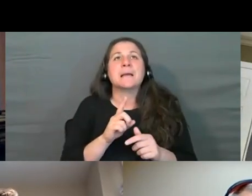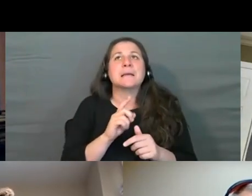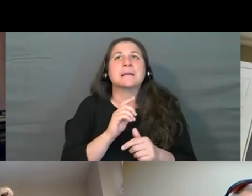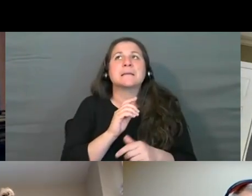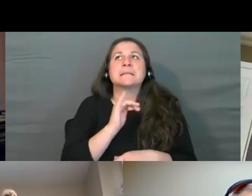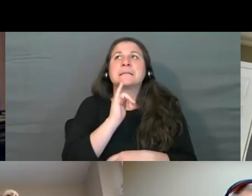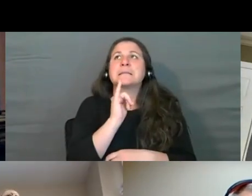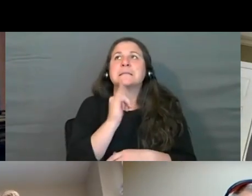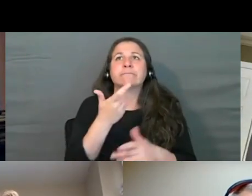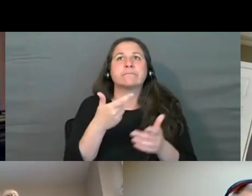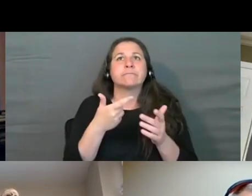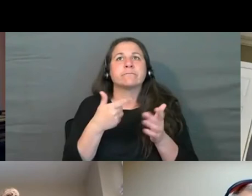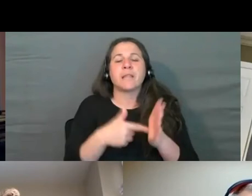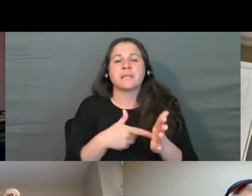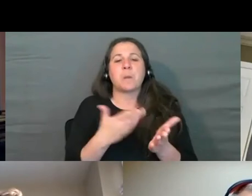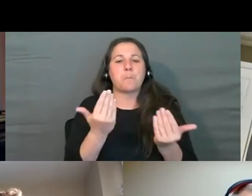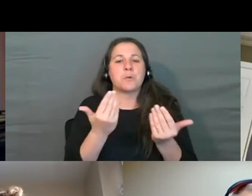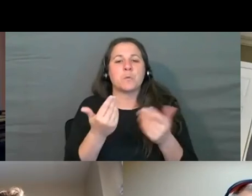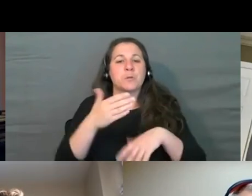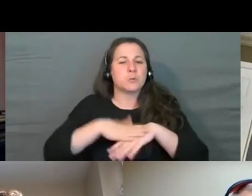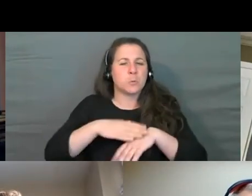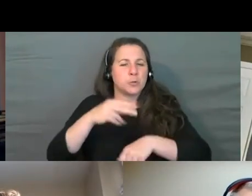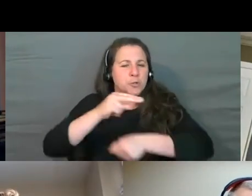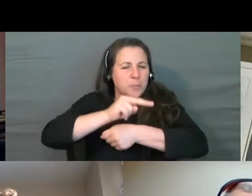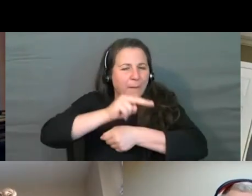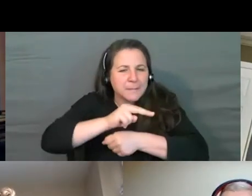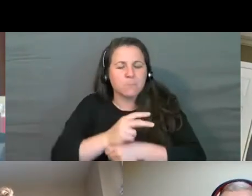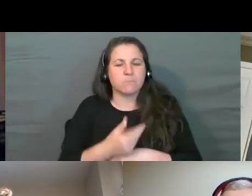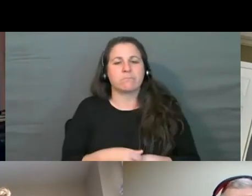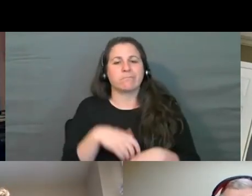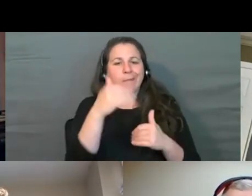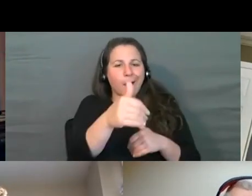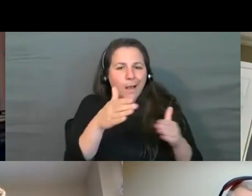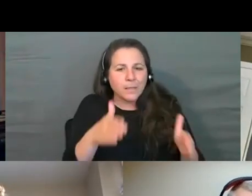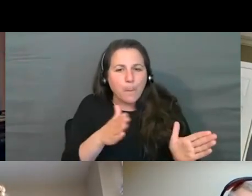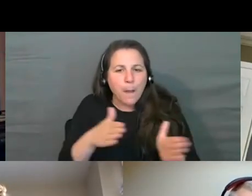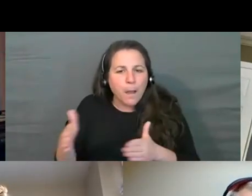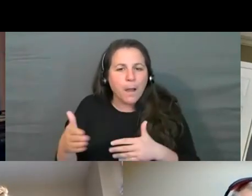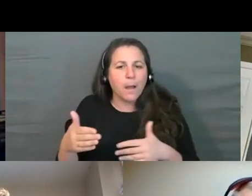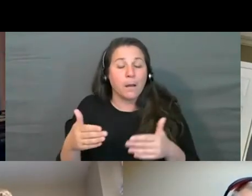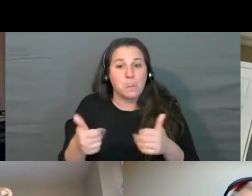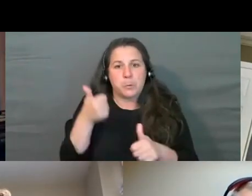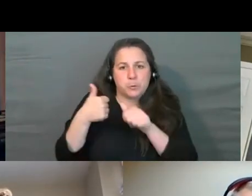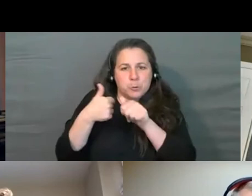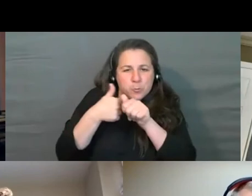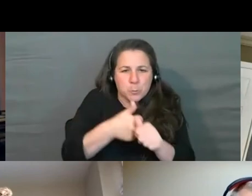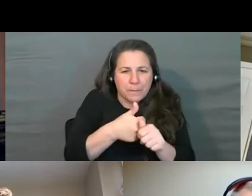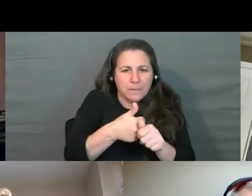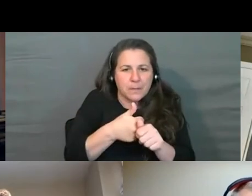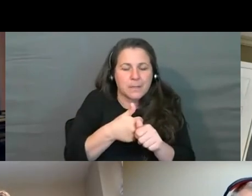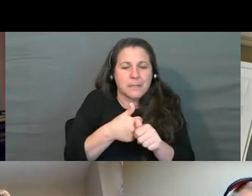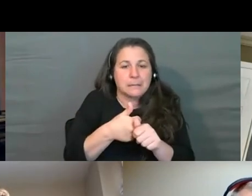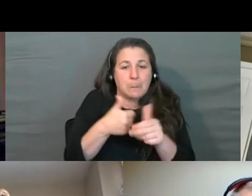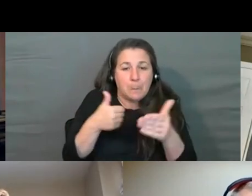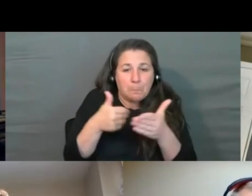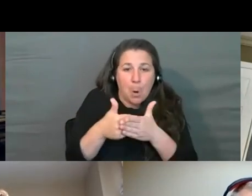de la supervision, de l'encadrement, puis une supervision très très étroite, en télétravail, ça risque d'être